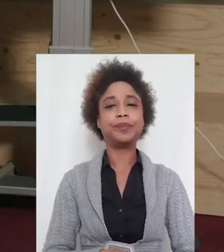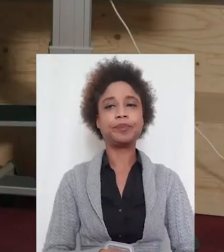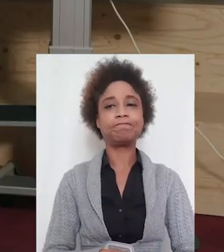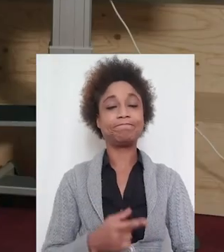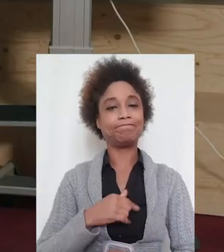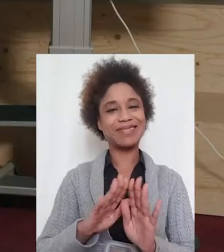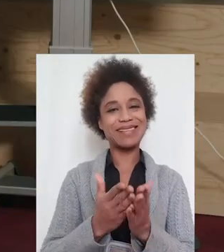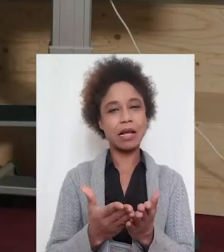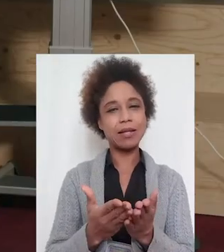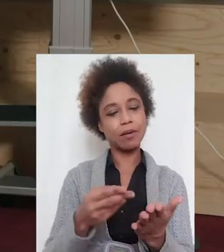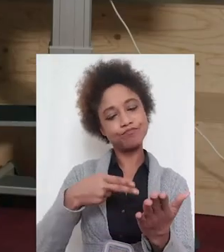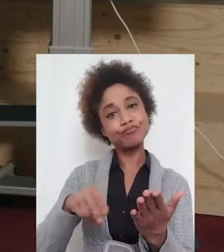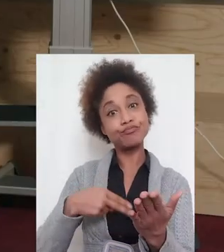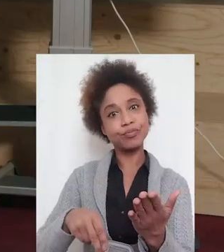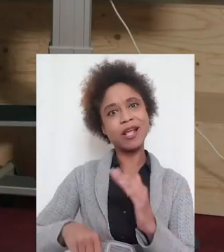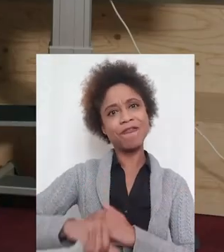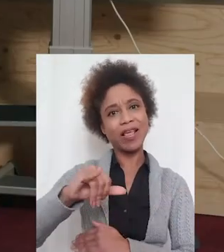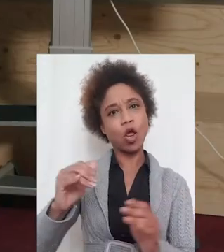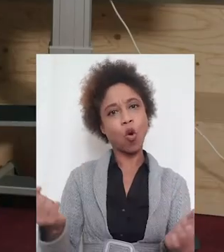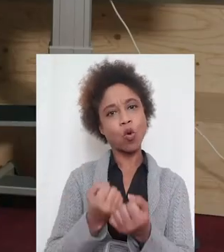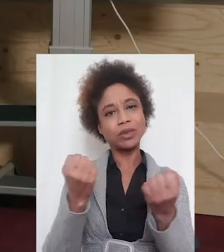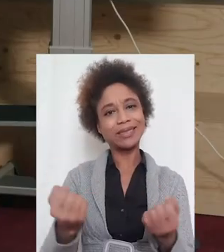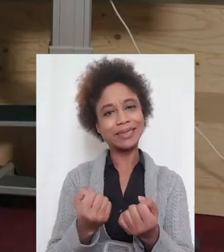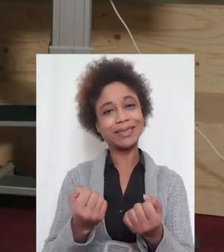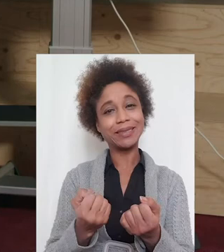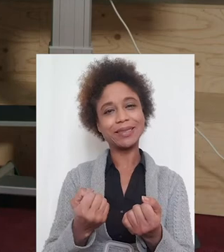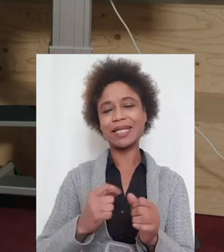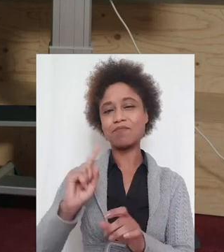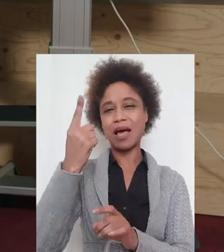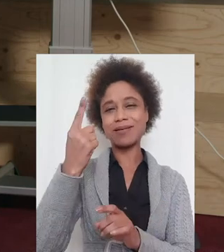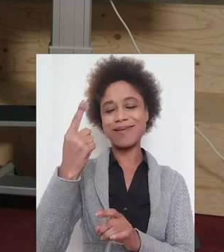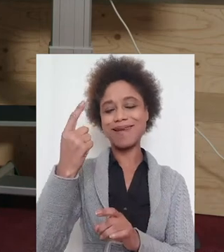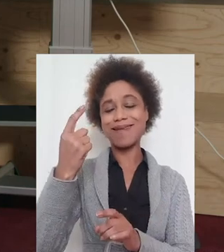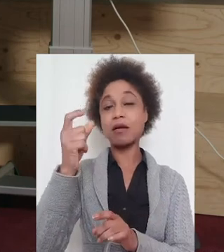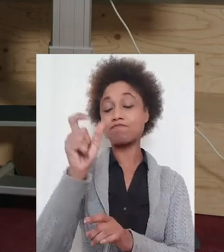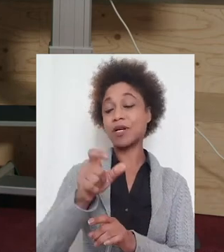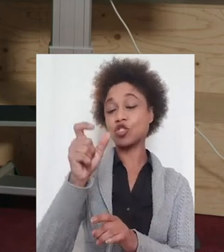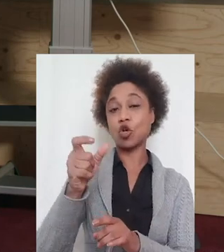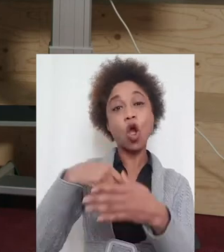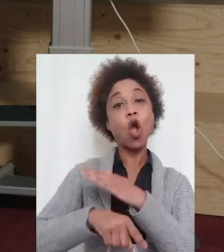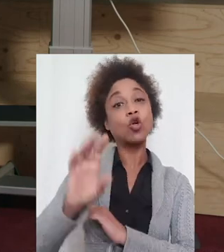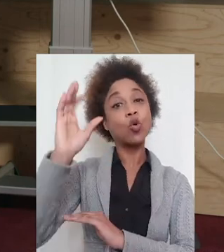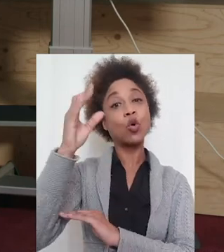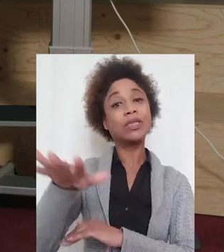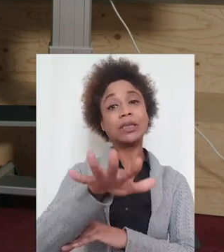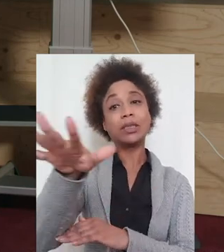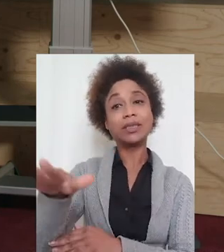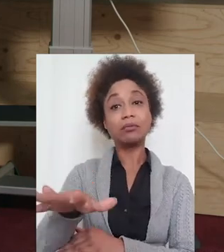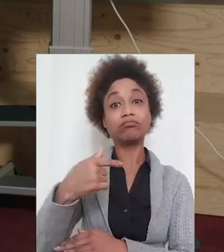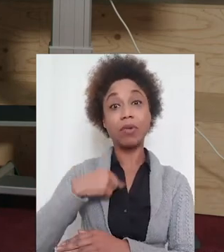De agenda is al ondertekend door veel organisaties en sleutelpersonen uit de culturele sector. En je kunt hem nog